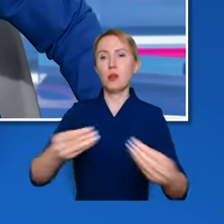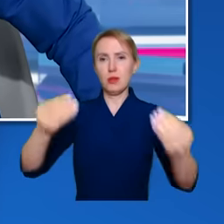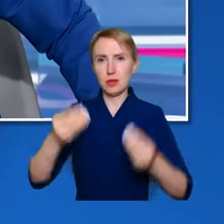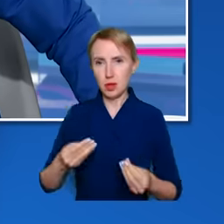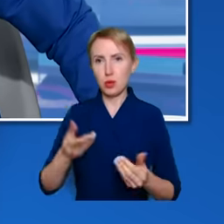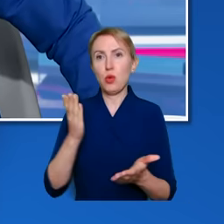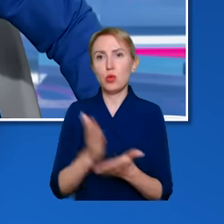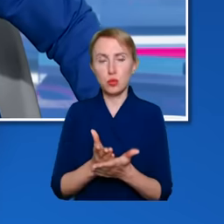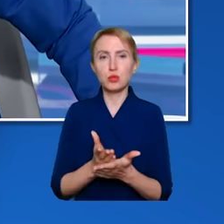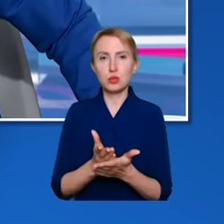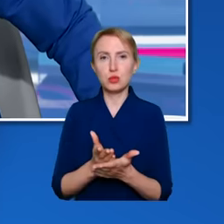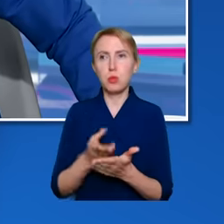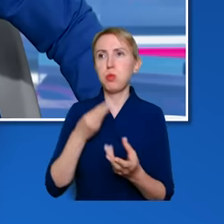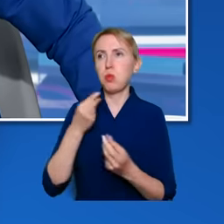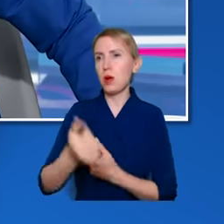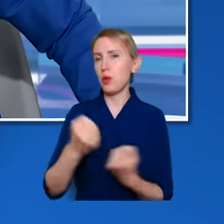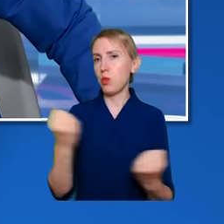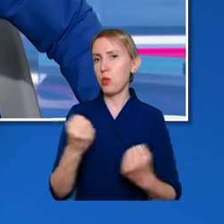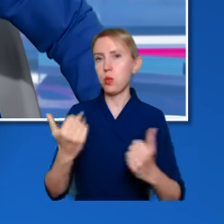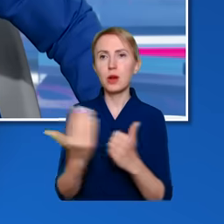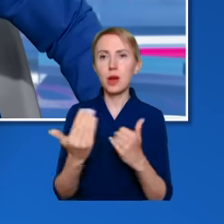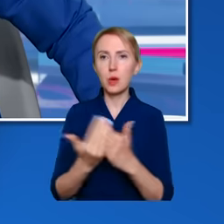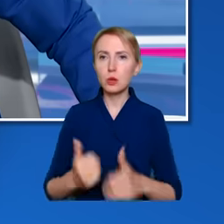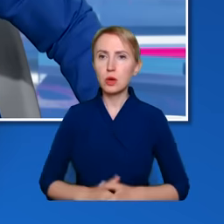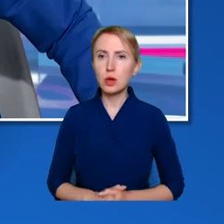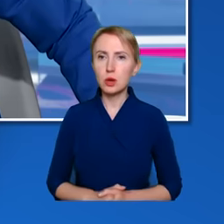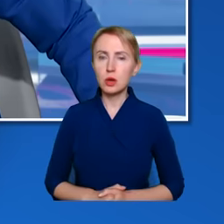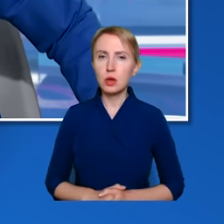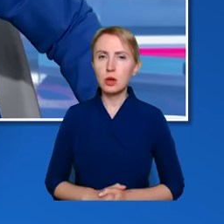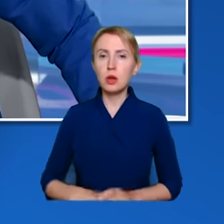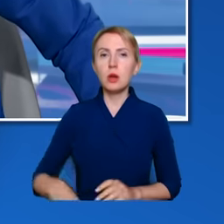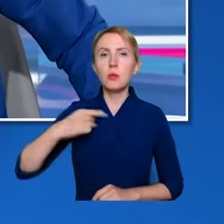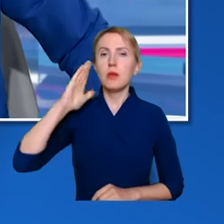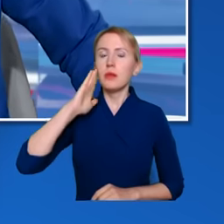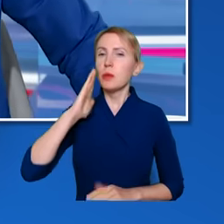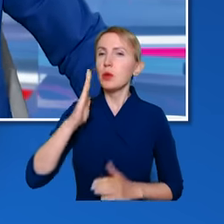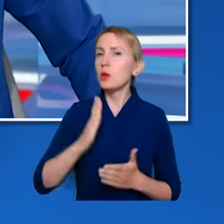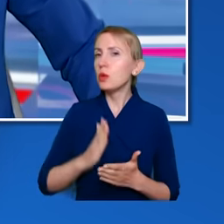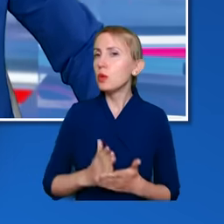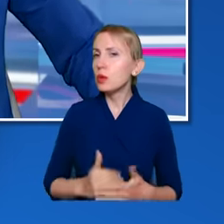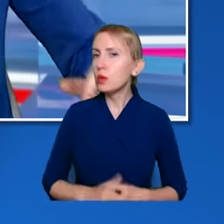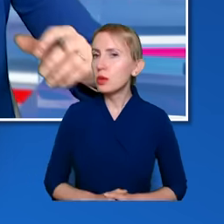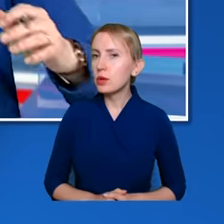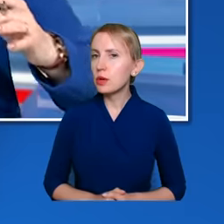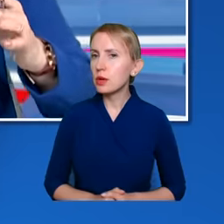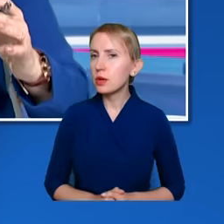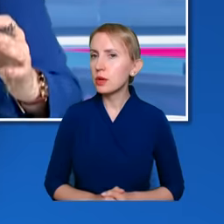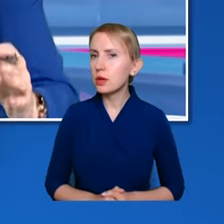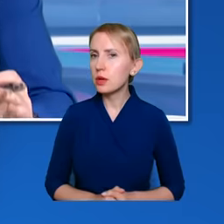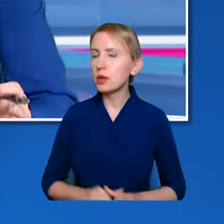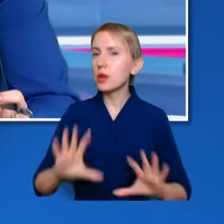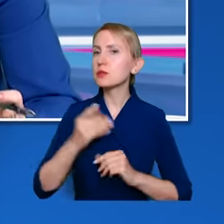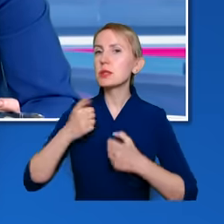płacą ogromne rachunki, to przecież wiemy wszyscy, no, niepotrzebne byłyby te wszystkie tarcze. Nie, ale